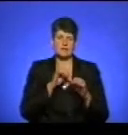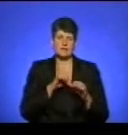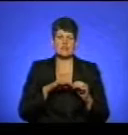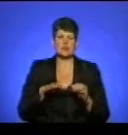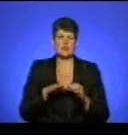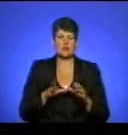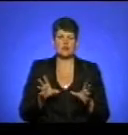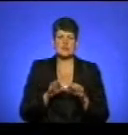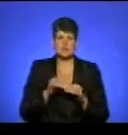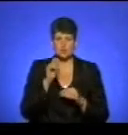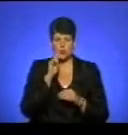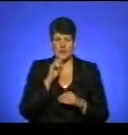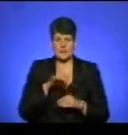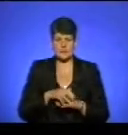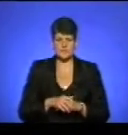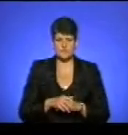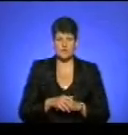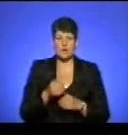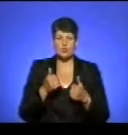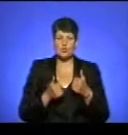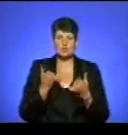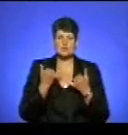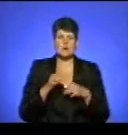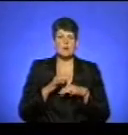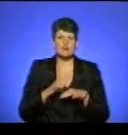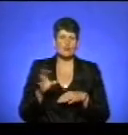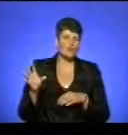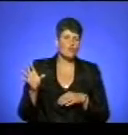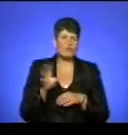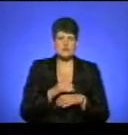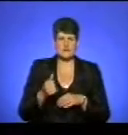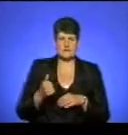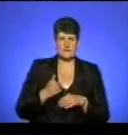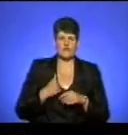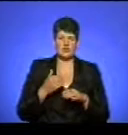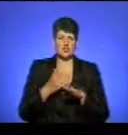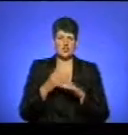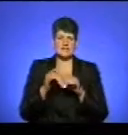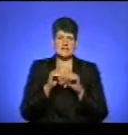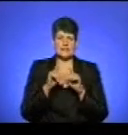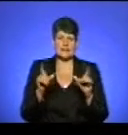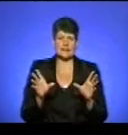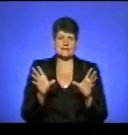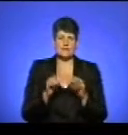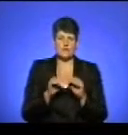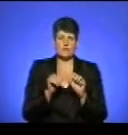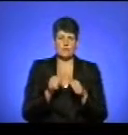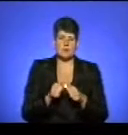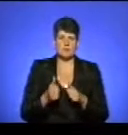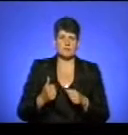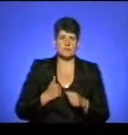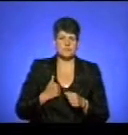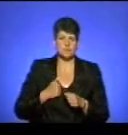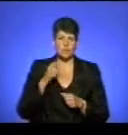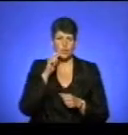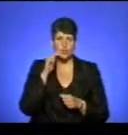територіальної цілісності України. Конкурс зараз проводиться в усіх військових частинах, з'єднаннях, формуваннях Збройних сил